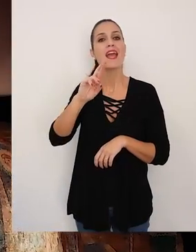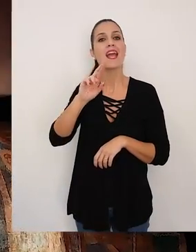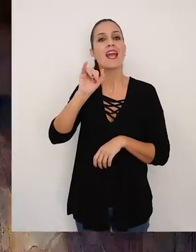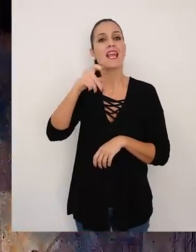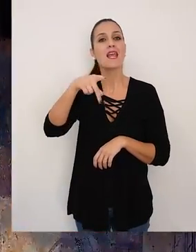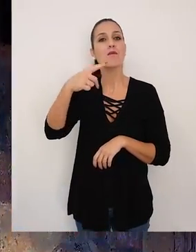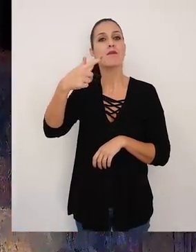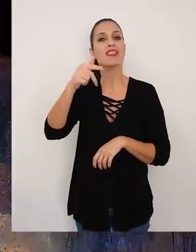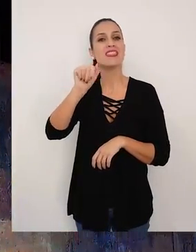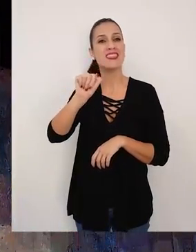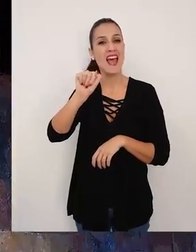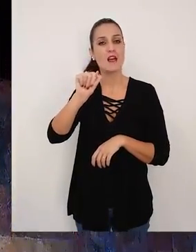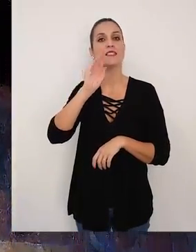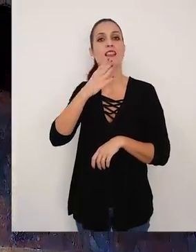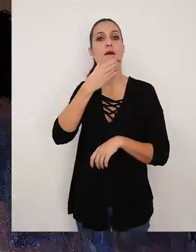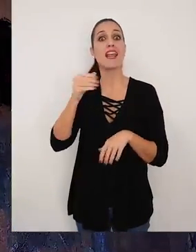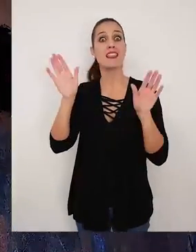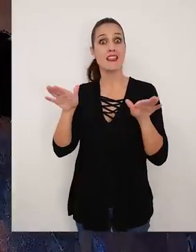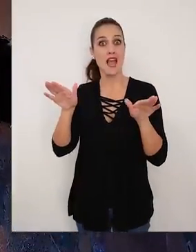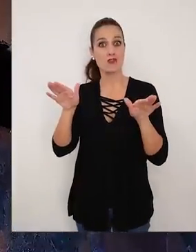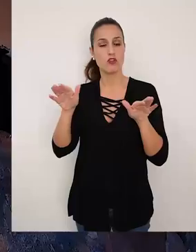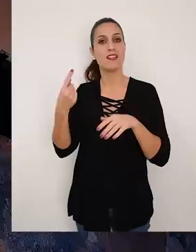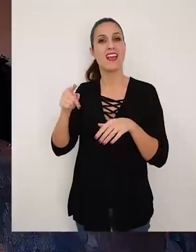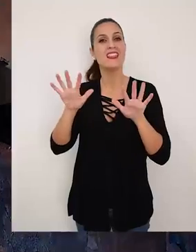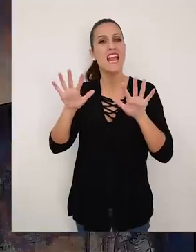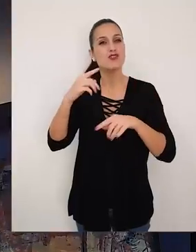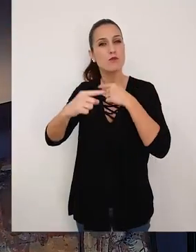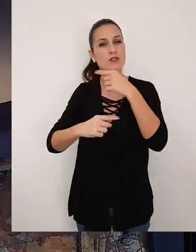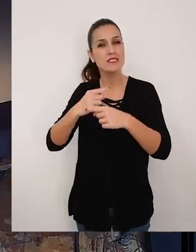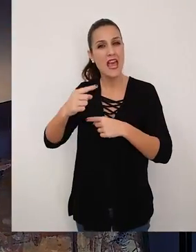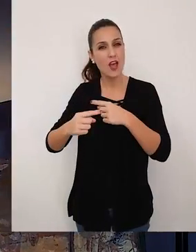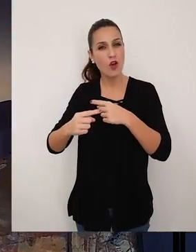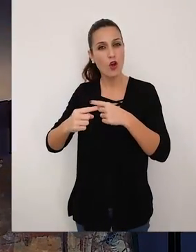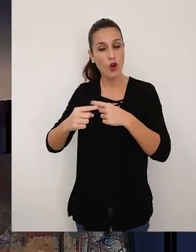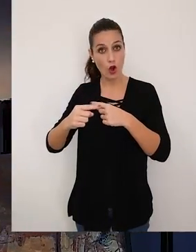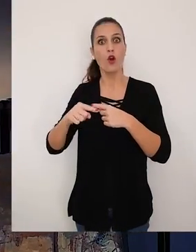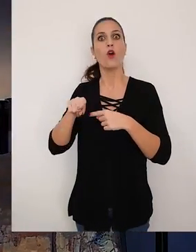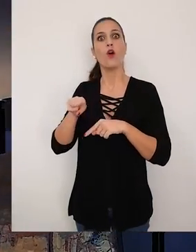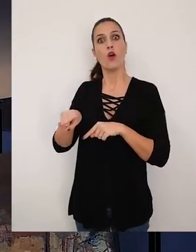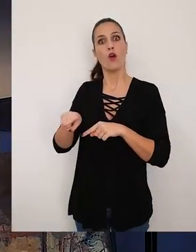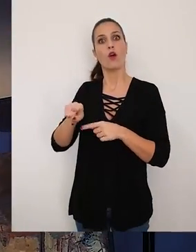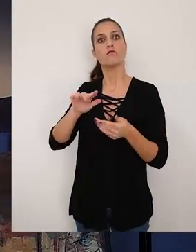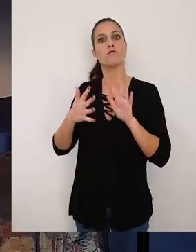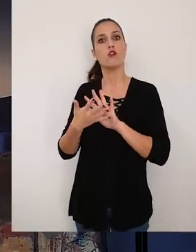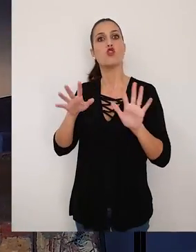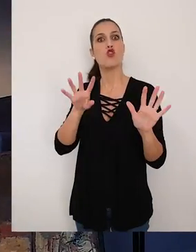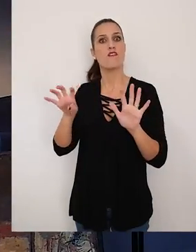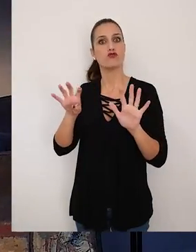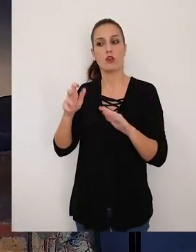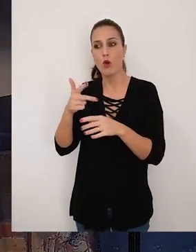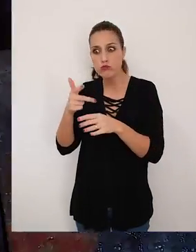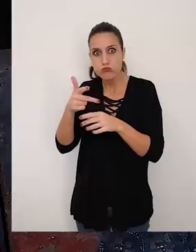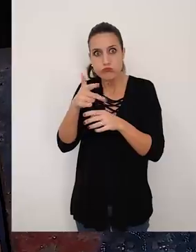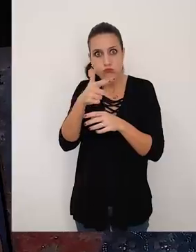Risalente al X secolo, il monumento fu oggetto nel Novecento di un'imponente attività di recupero, allo scopo di tutelare e